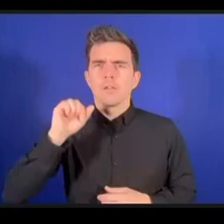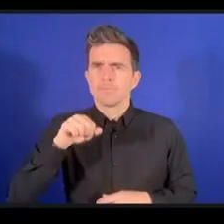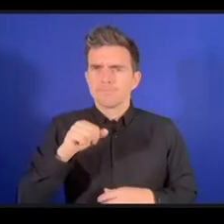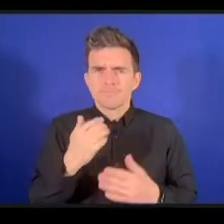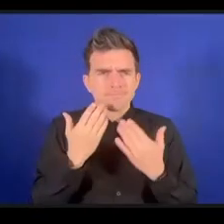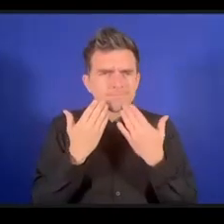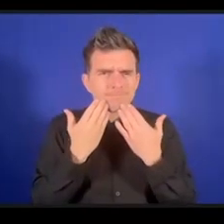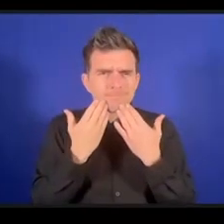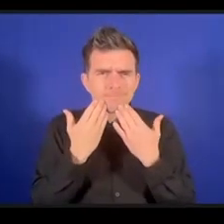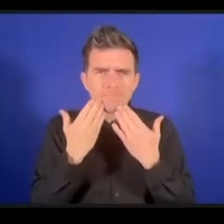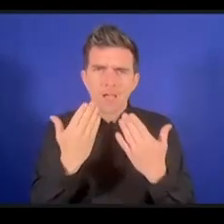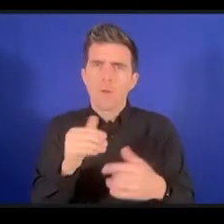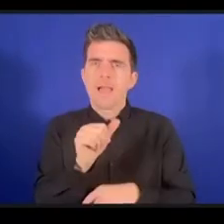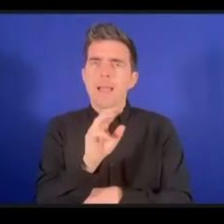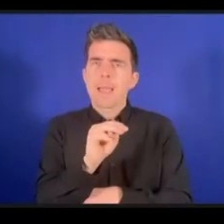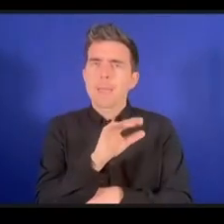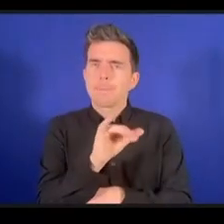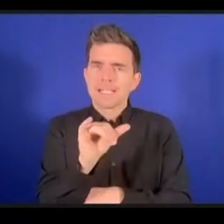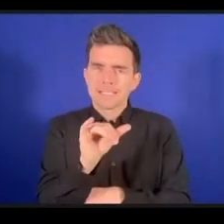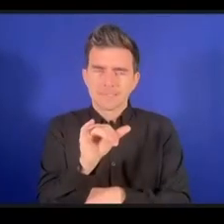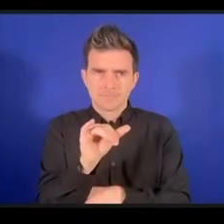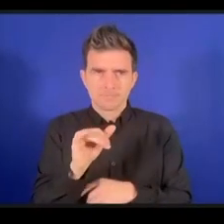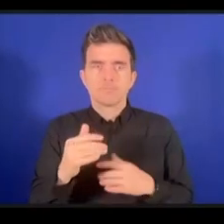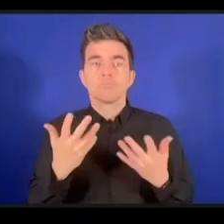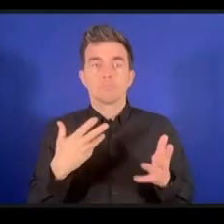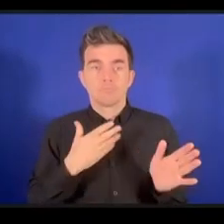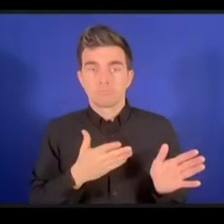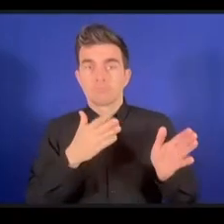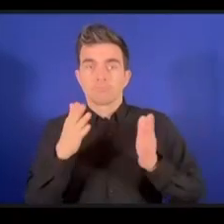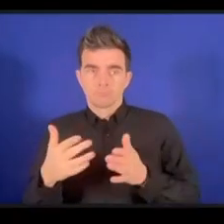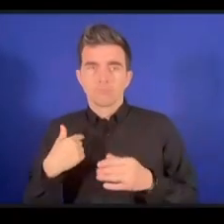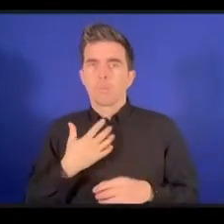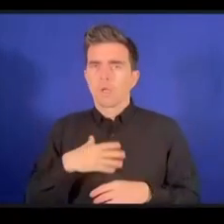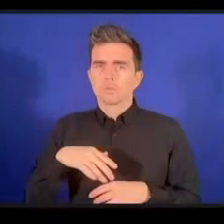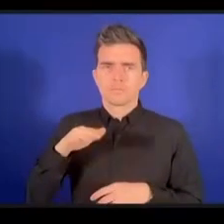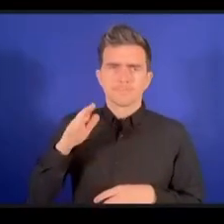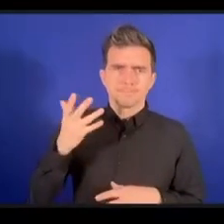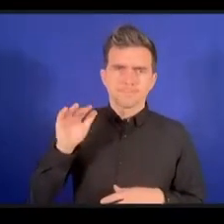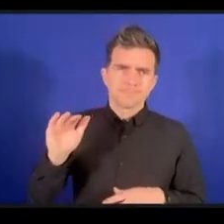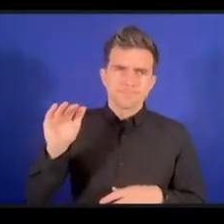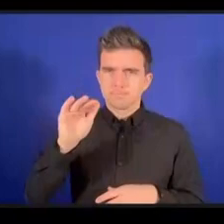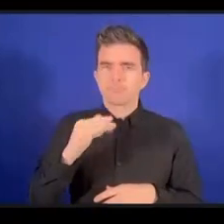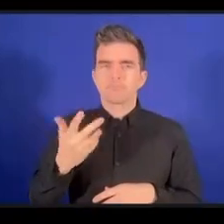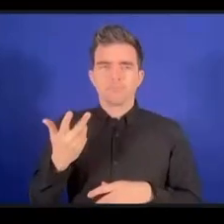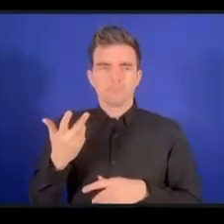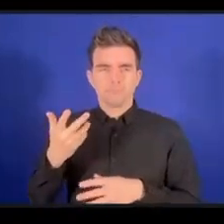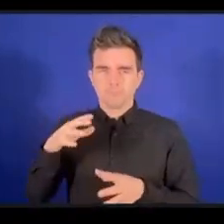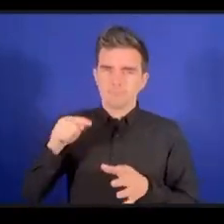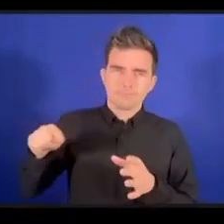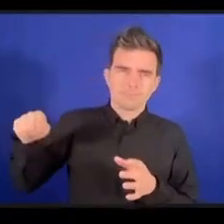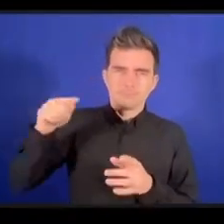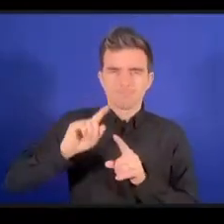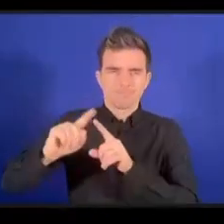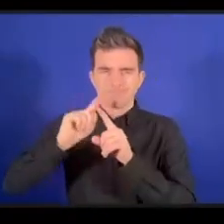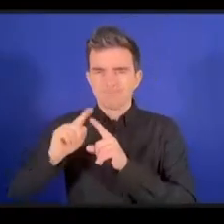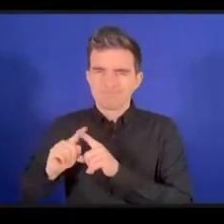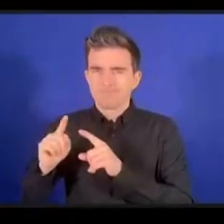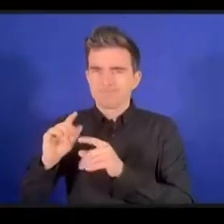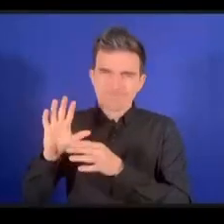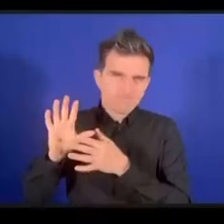Agenda， 她是就业和数字健康的动态联盟的代表。